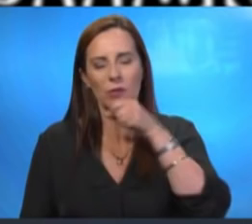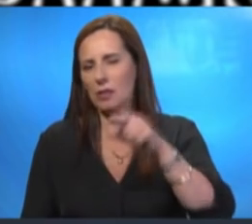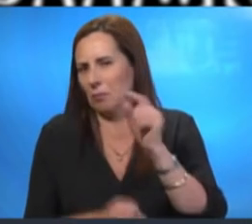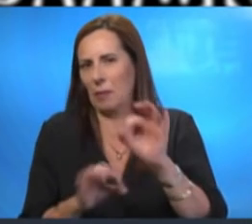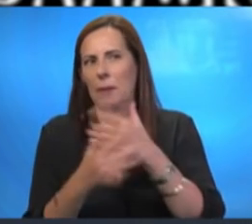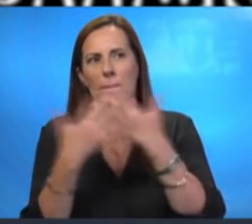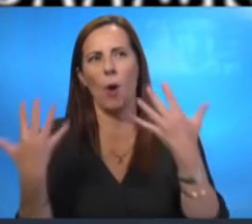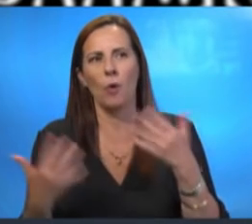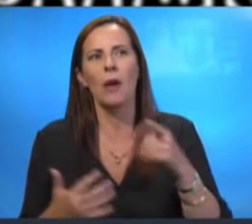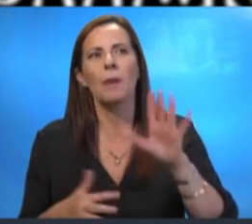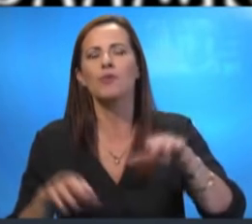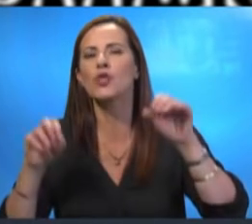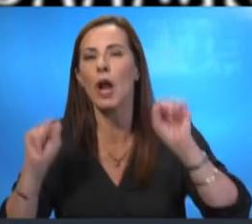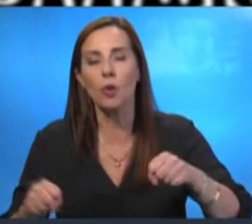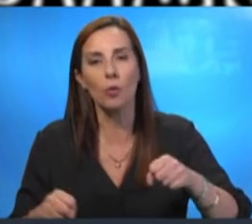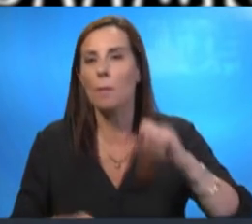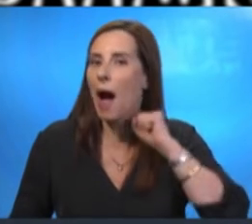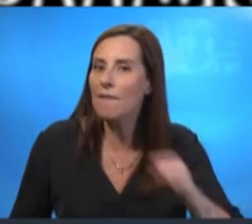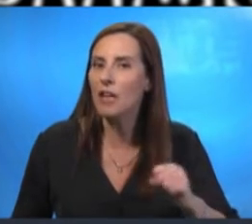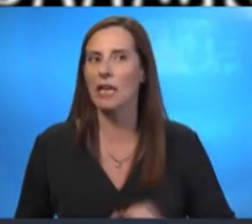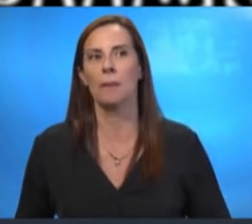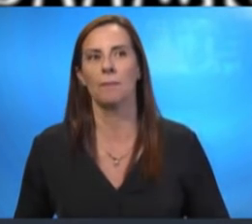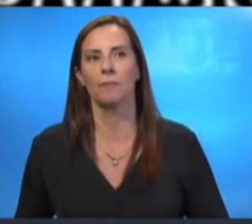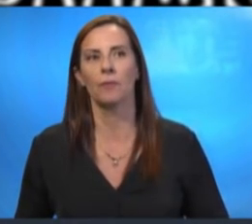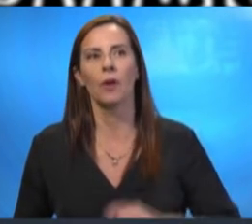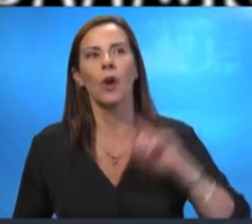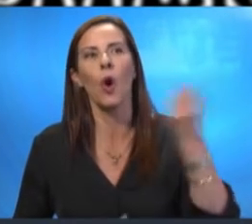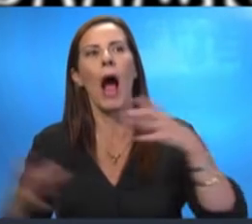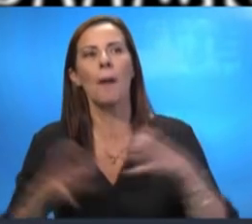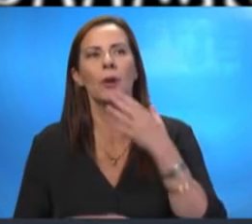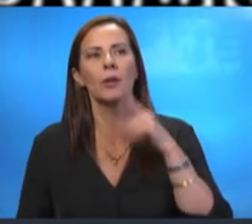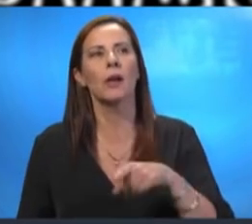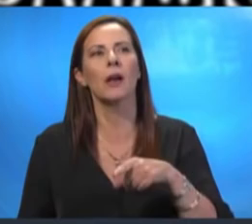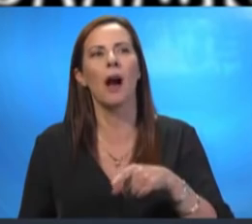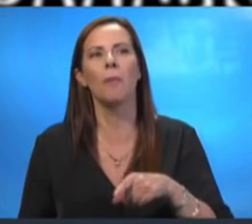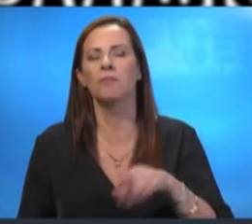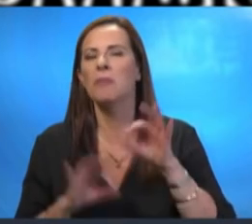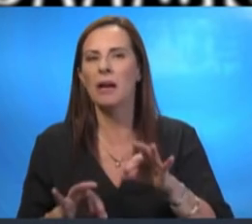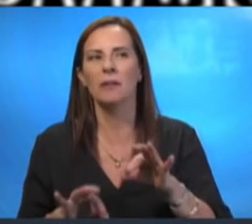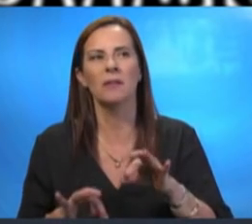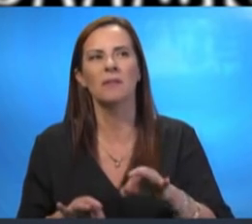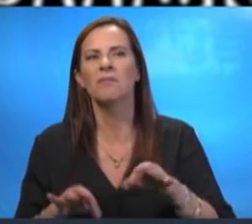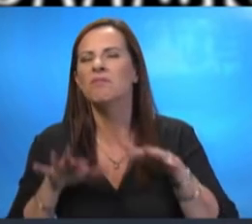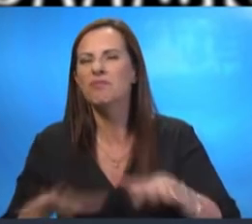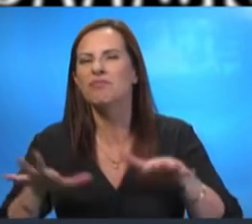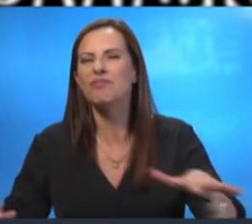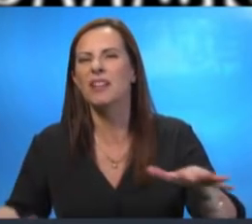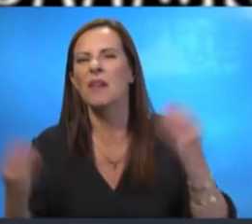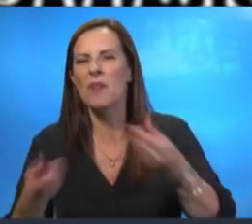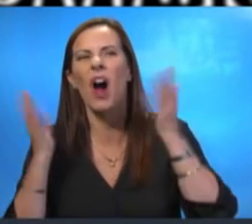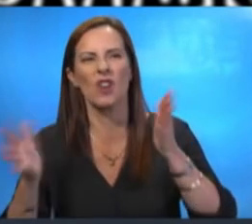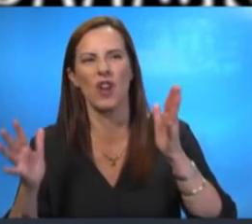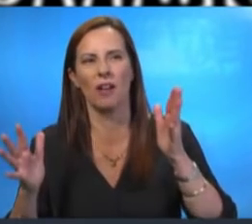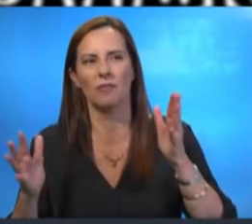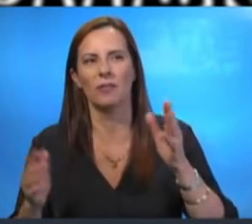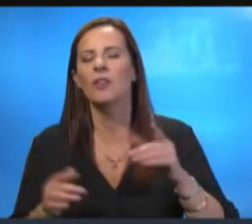obvious. They've also historically controlled the slave trade. As a whole, the Jews as a people are the most evil plague to ever